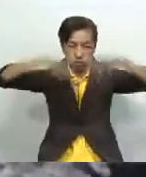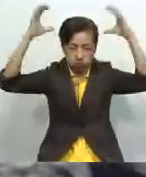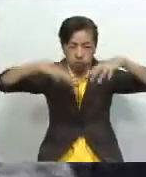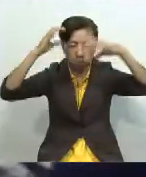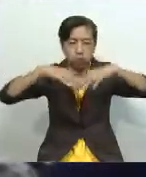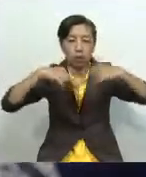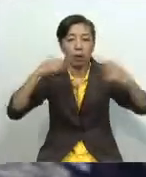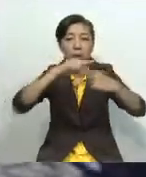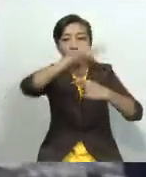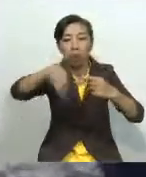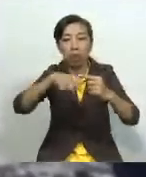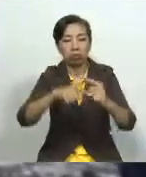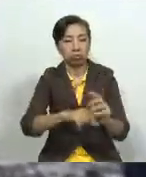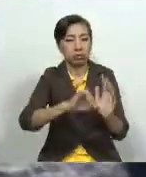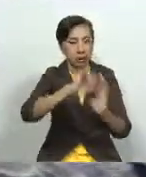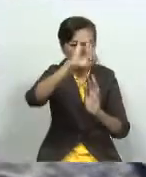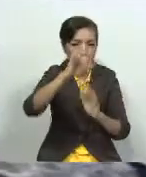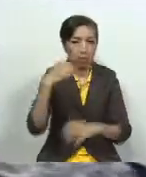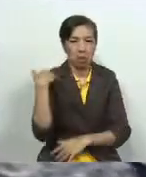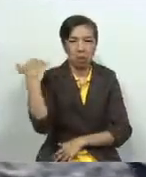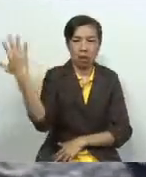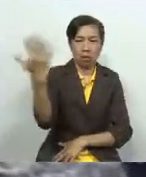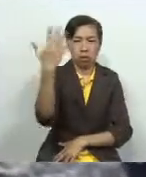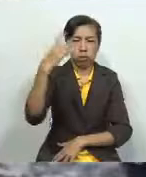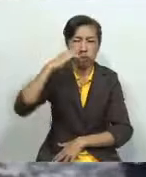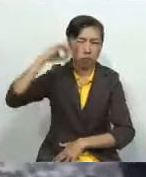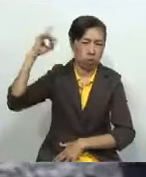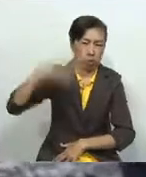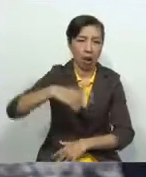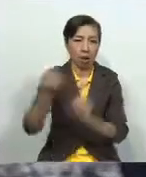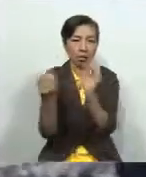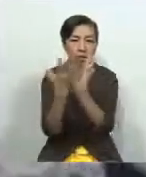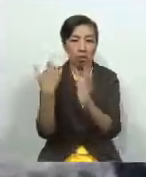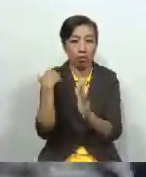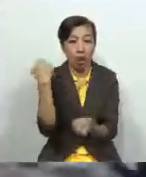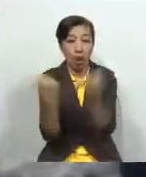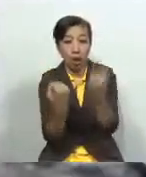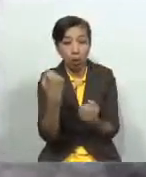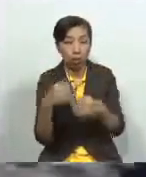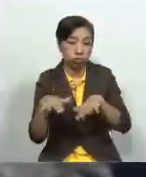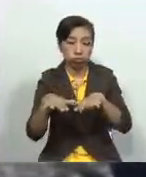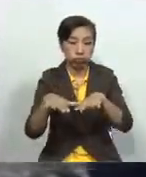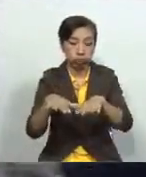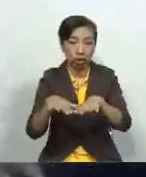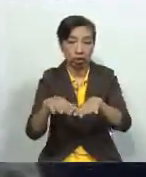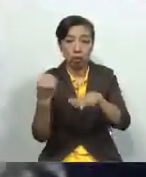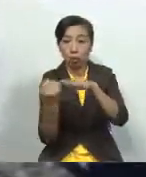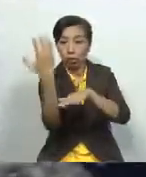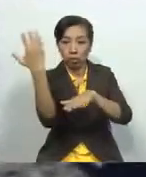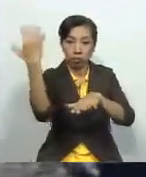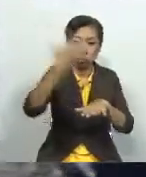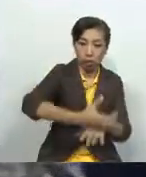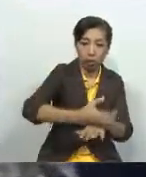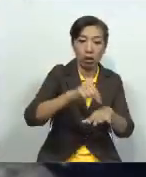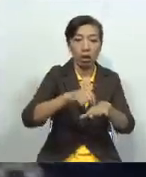ที่ของจังหวัดเชียงใหม่แล้วก็มีพายุลมแรงซึ่งนอกจากรถยนต์ที่ประสบอุบัติเหตุจากต้นยางล้ม